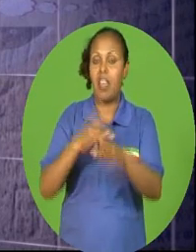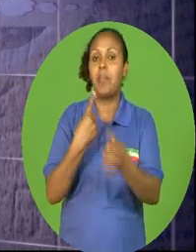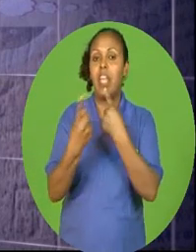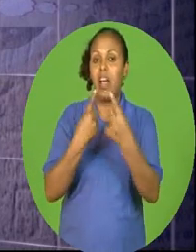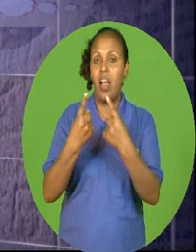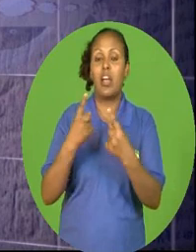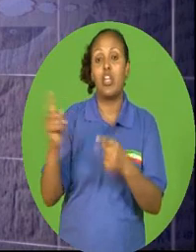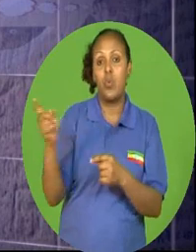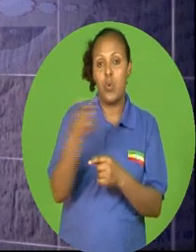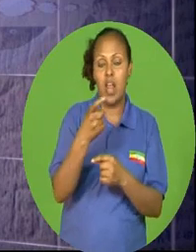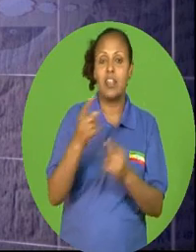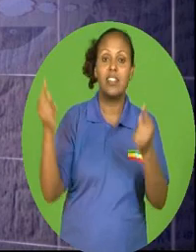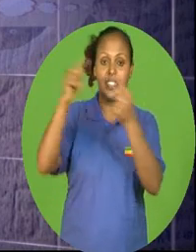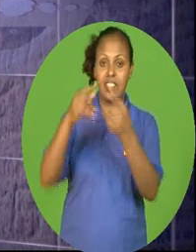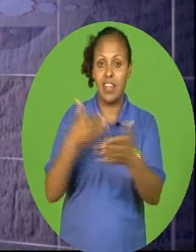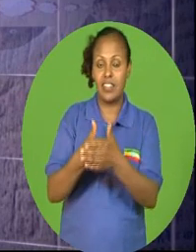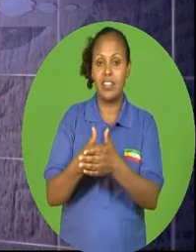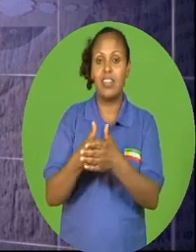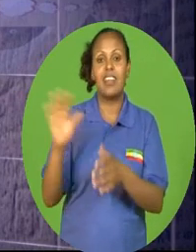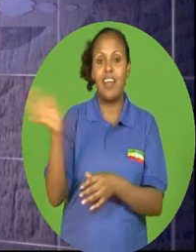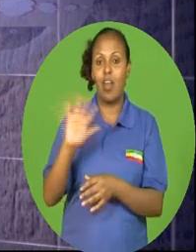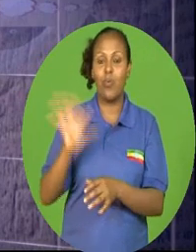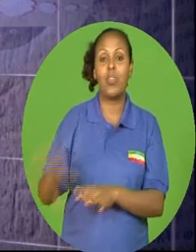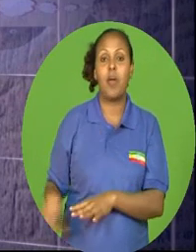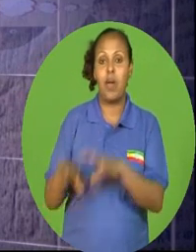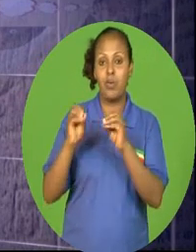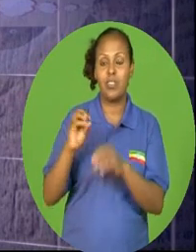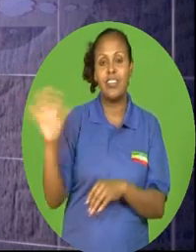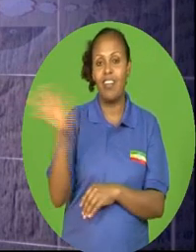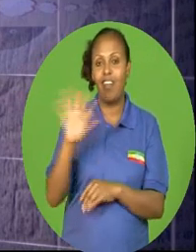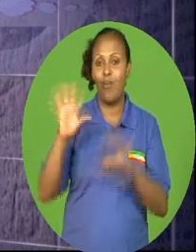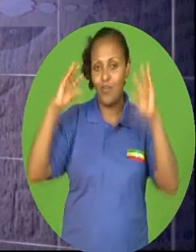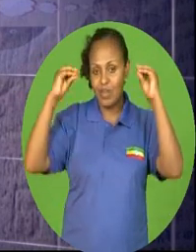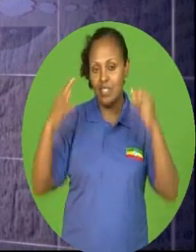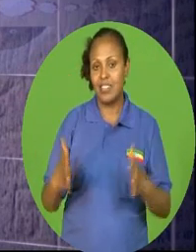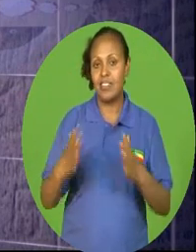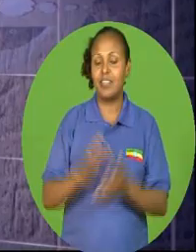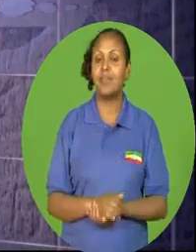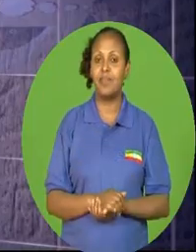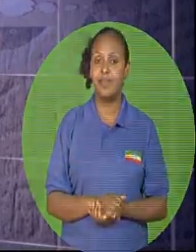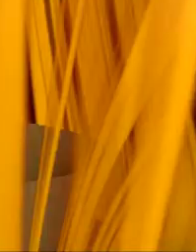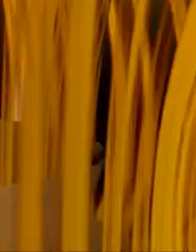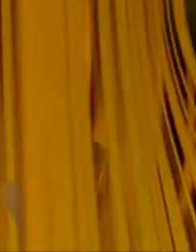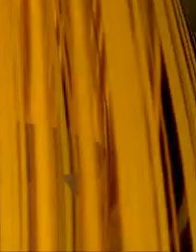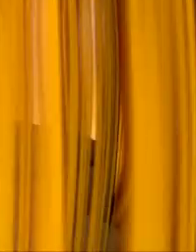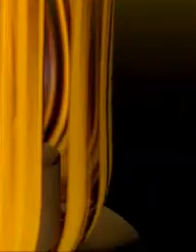ላይ የምንነጋገር ይሆናል። እስከዚያው ድረስ ደናሁኑ ተማሪዎች ደናሁኑ መምህር